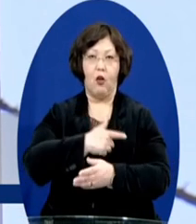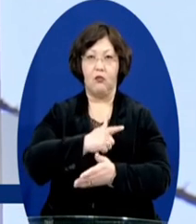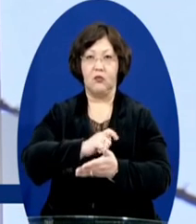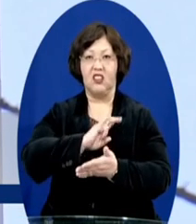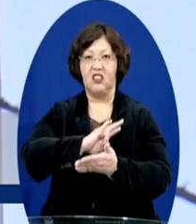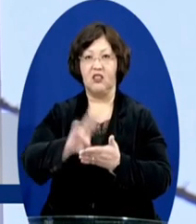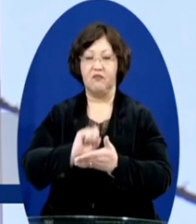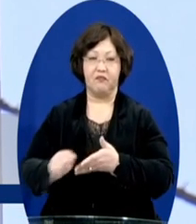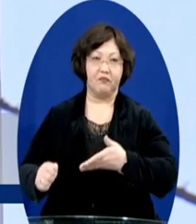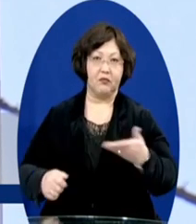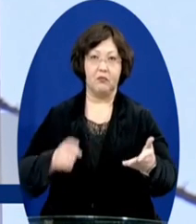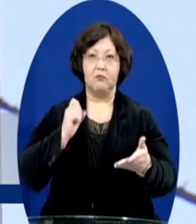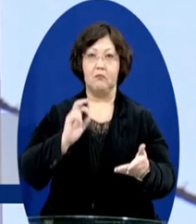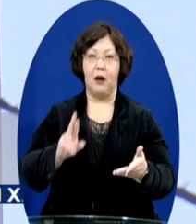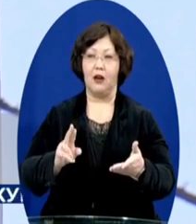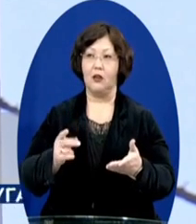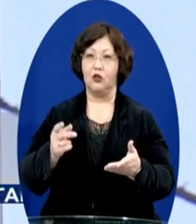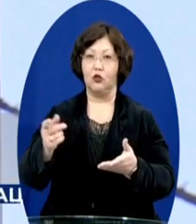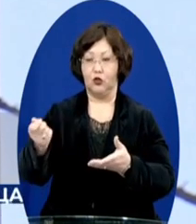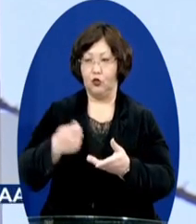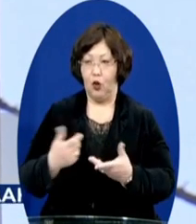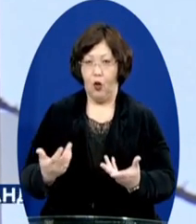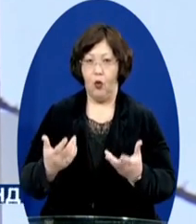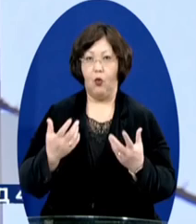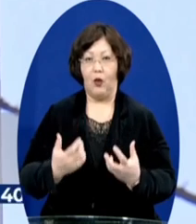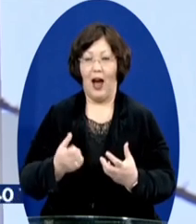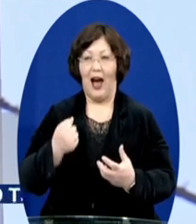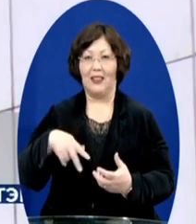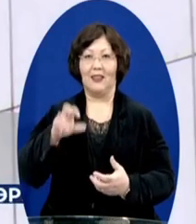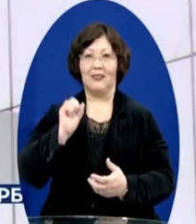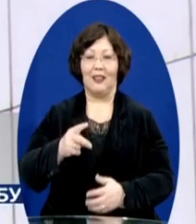нэхэмжлэл гаргаснаар банкны хүлээгдэж байгаа алдагдал 5% хүрээд байна.